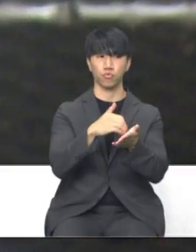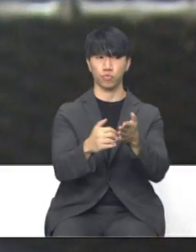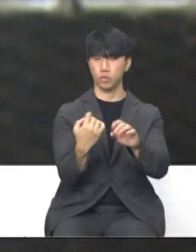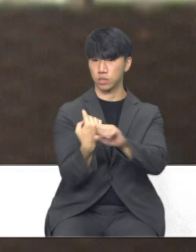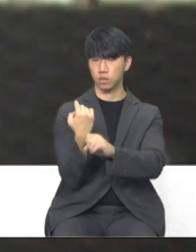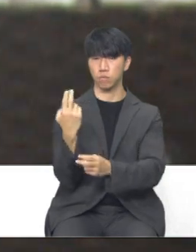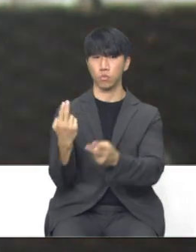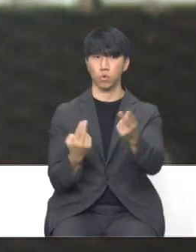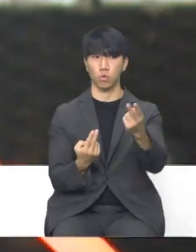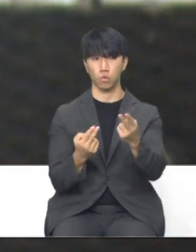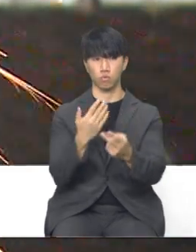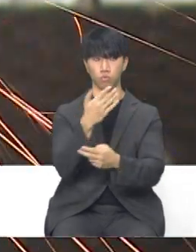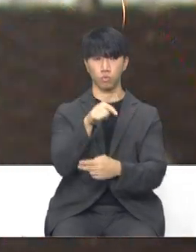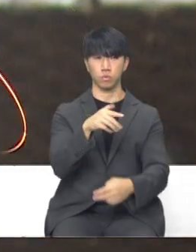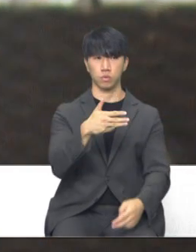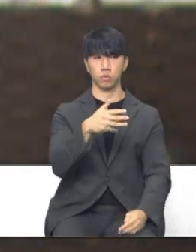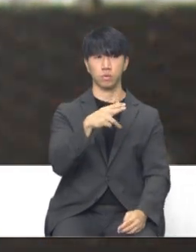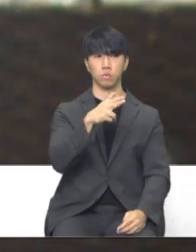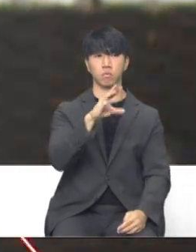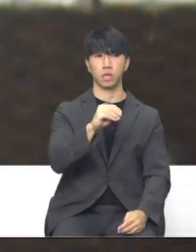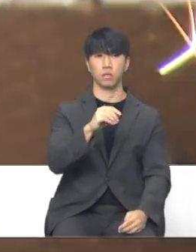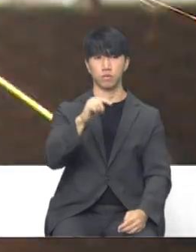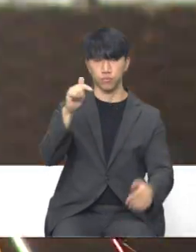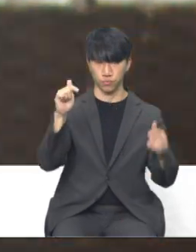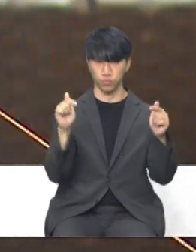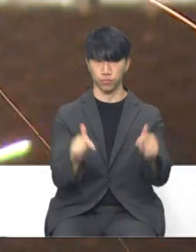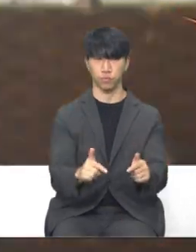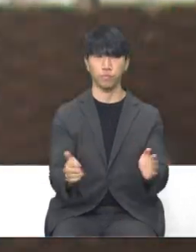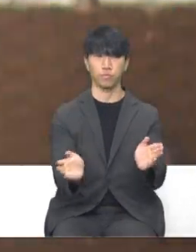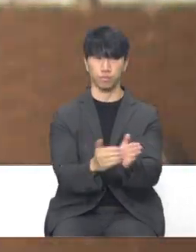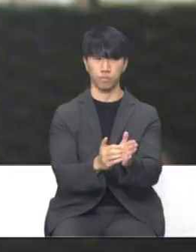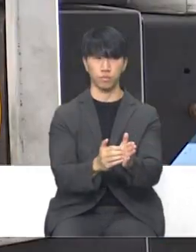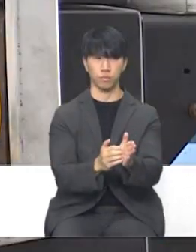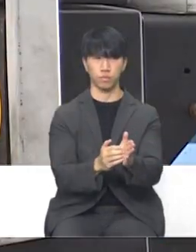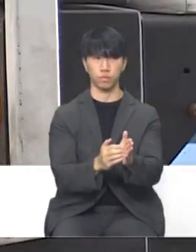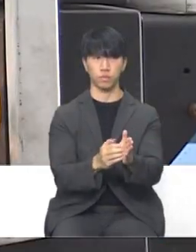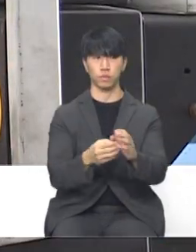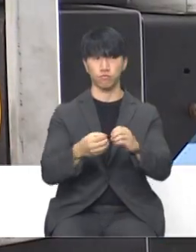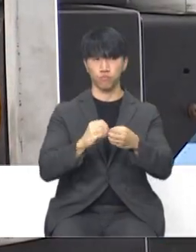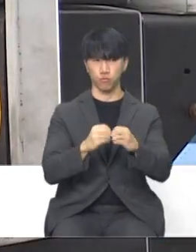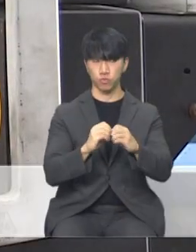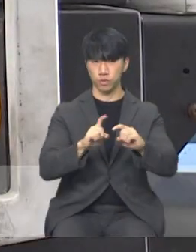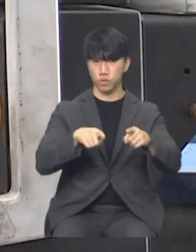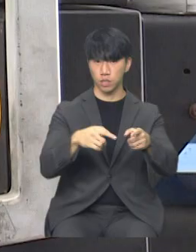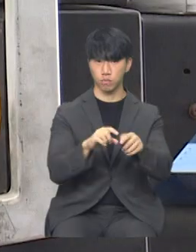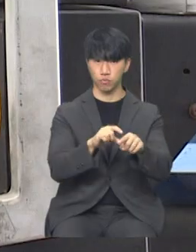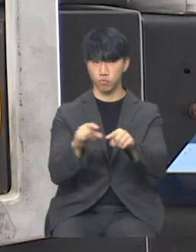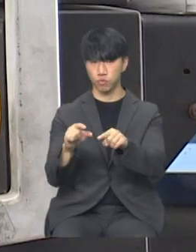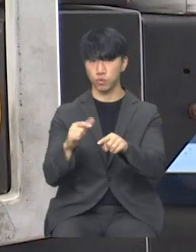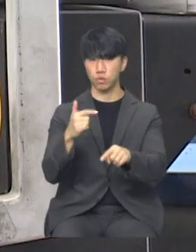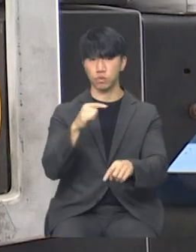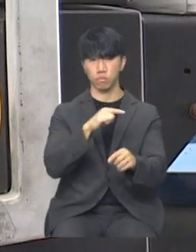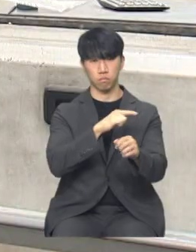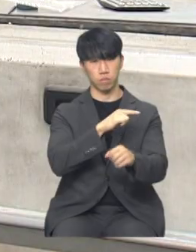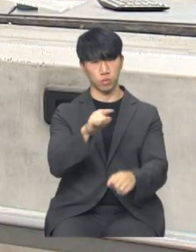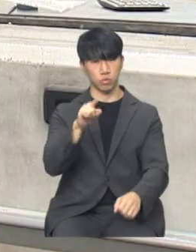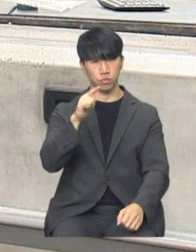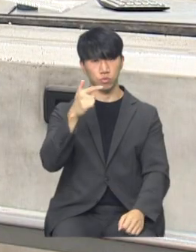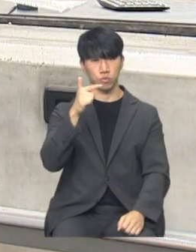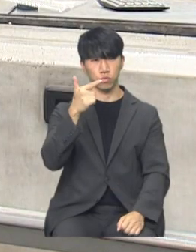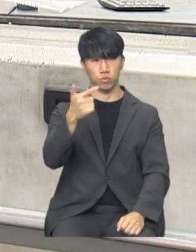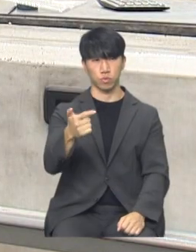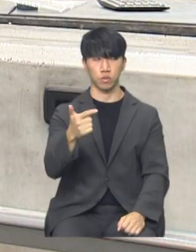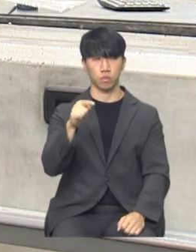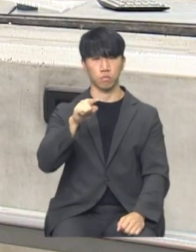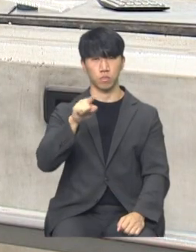대비 최대 9.7만 명 감소했습니다. 제조업 기여율은 마이너스 27에서 마이너스